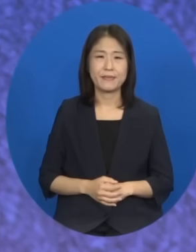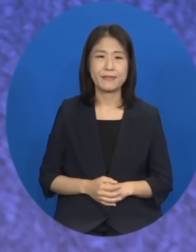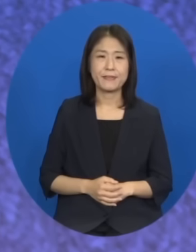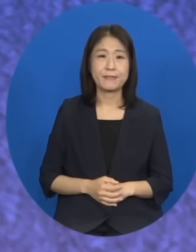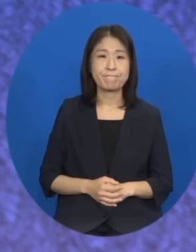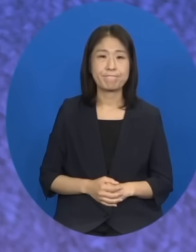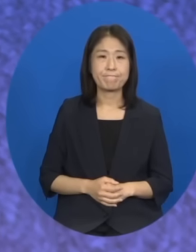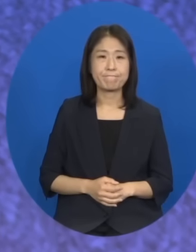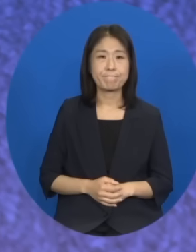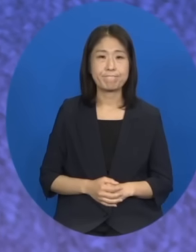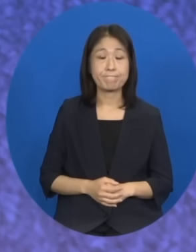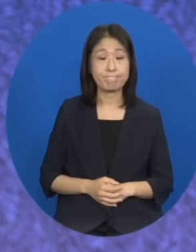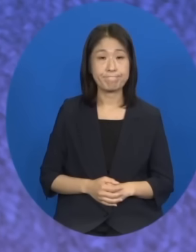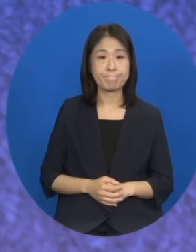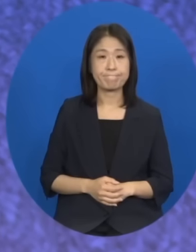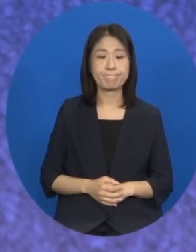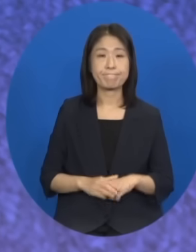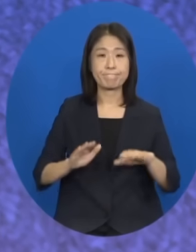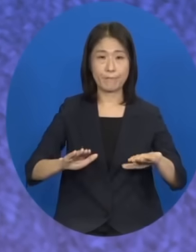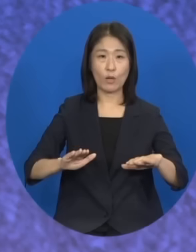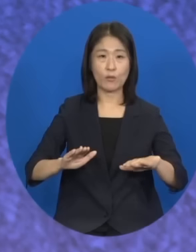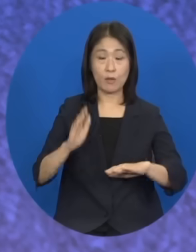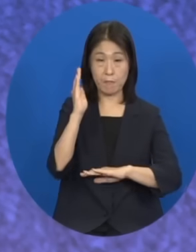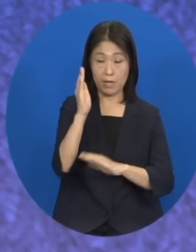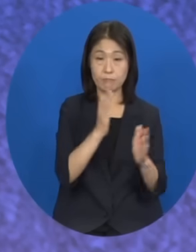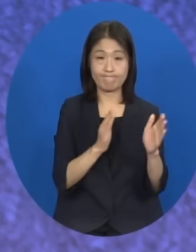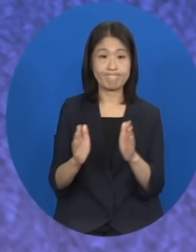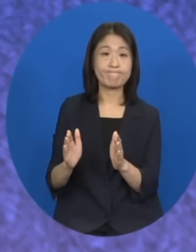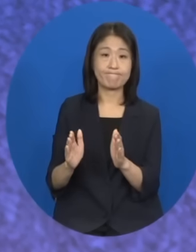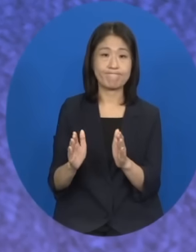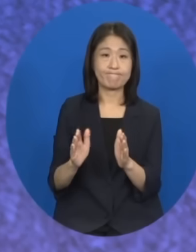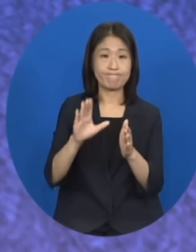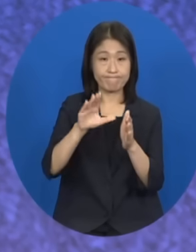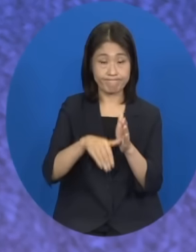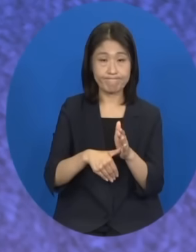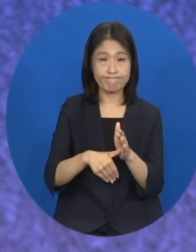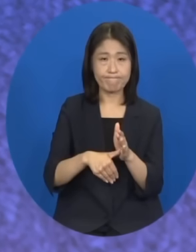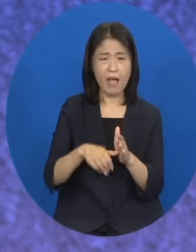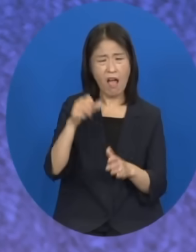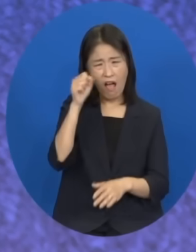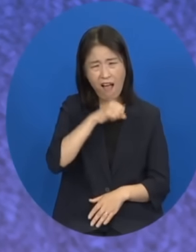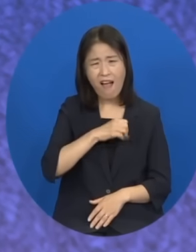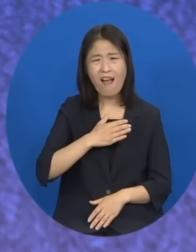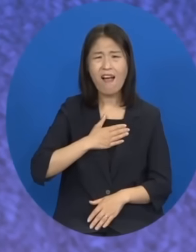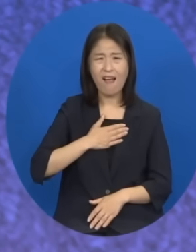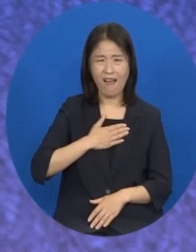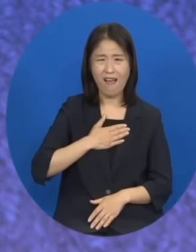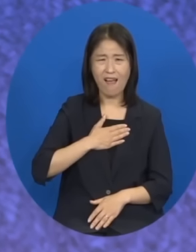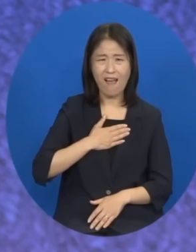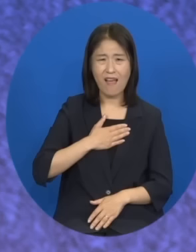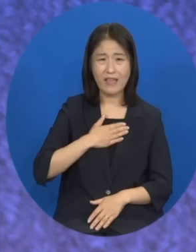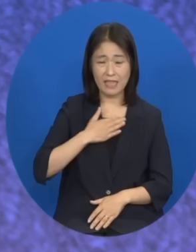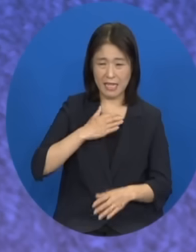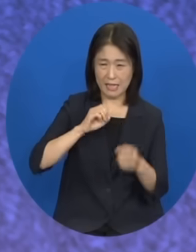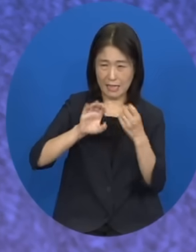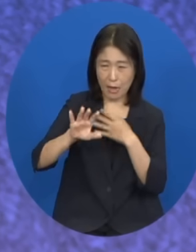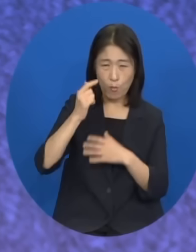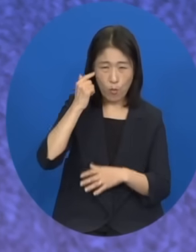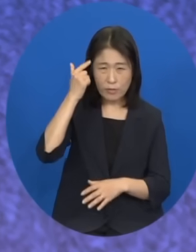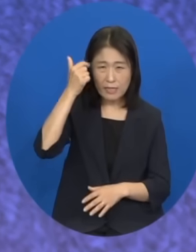제가 오늘 말씀을 준비하면서 아, 그 말씀을 그 목사님에게 드리는 게